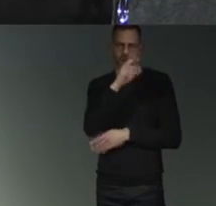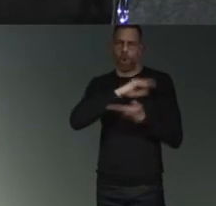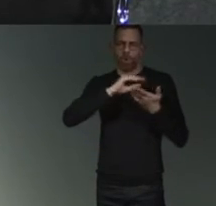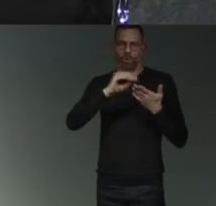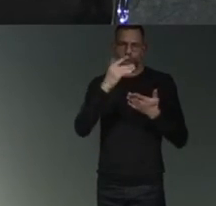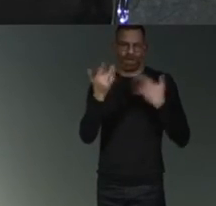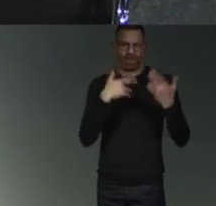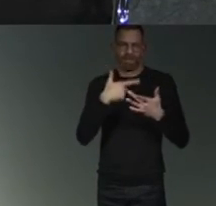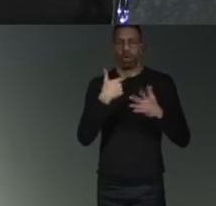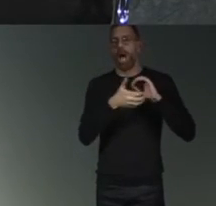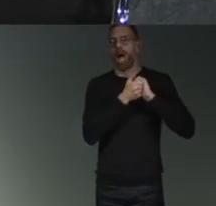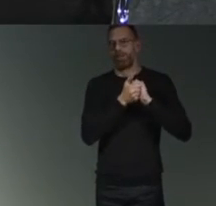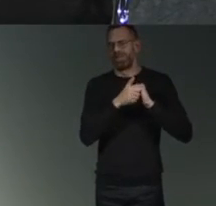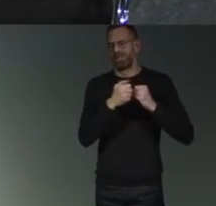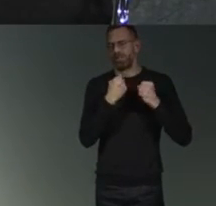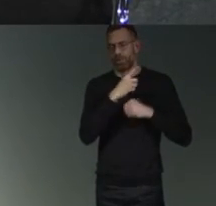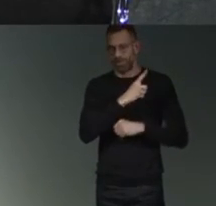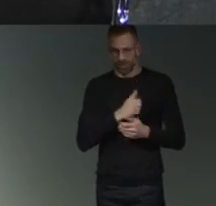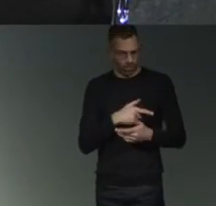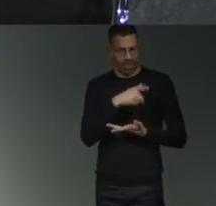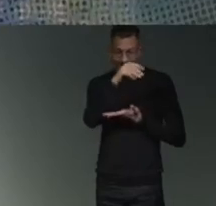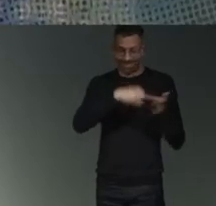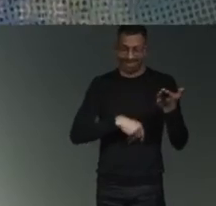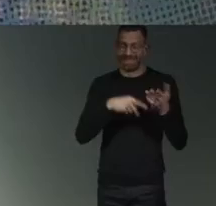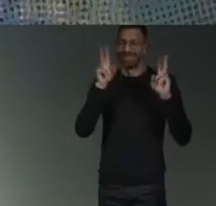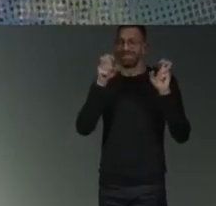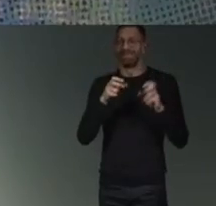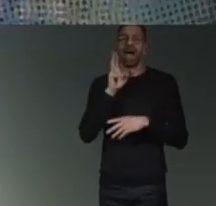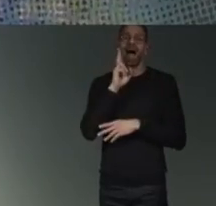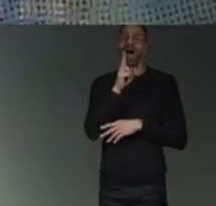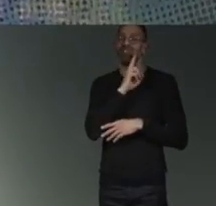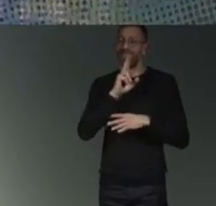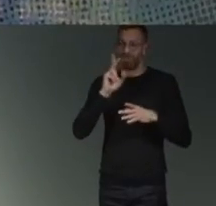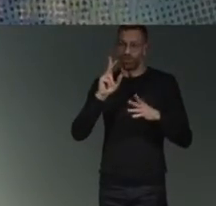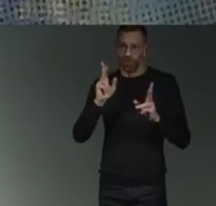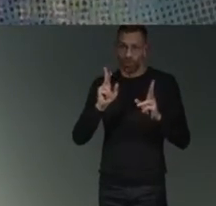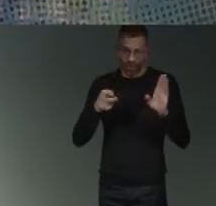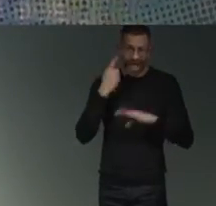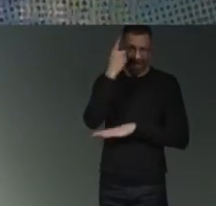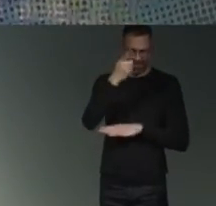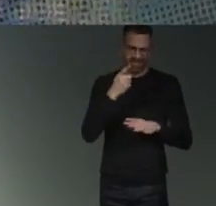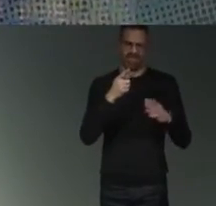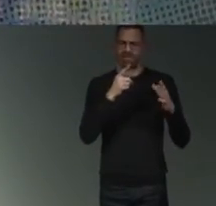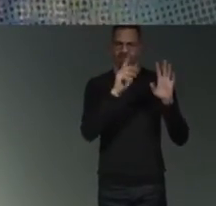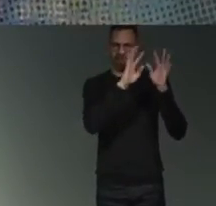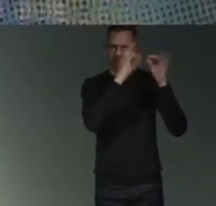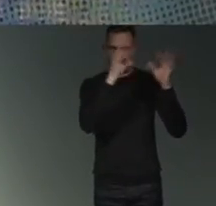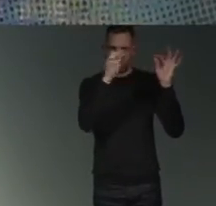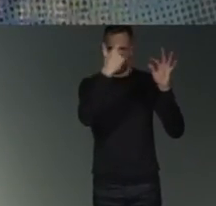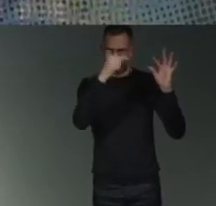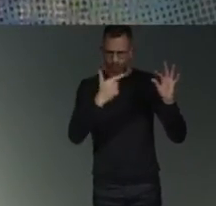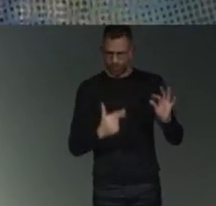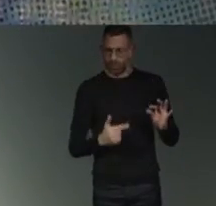écrit il y a quelques années un texte qui s'appelle « Avignon à vie », un texte en alexandrin qui raconte son expérience du Festival